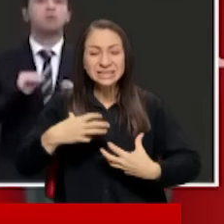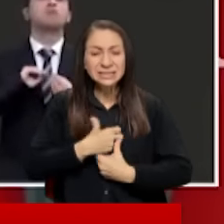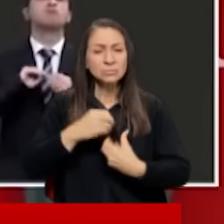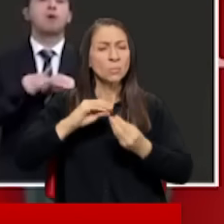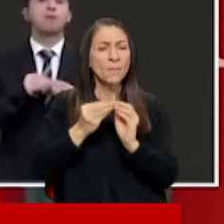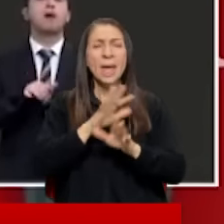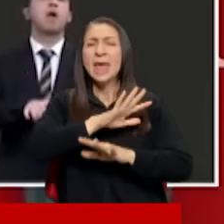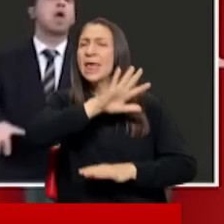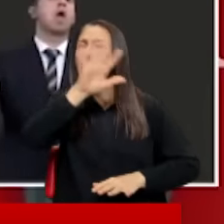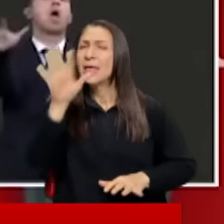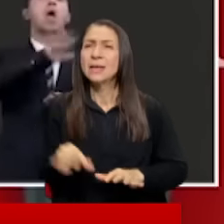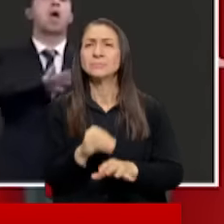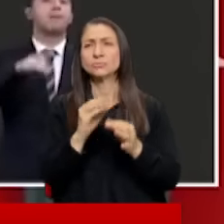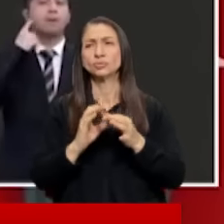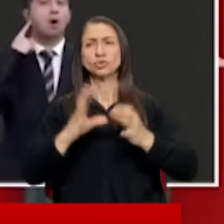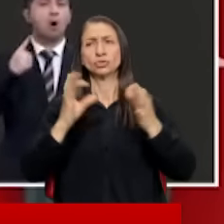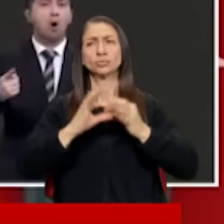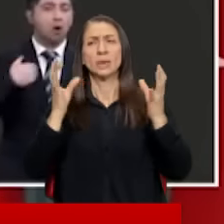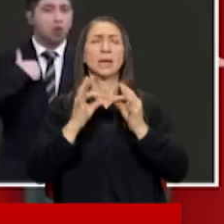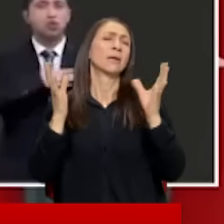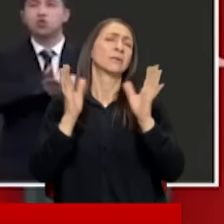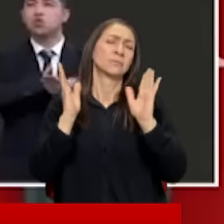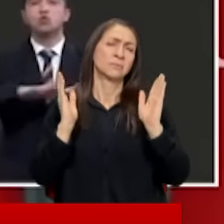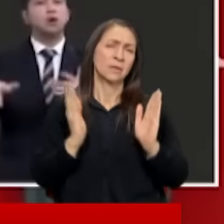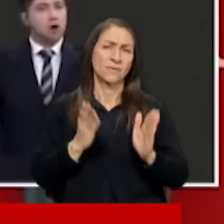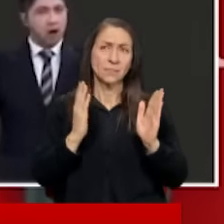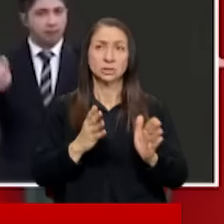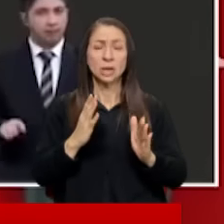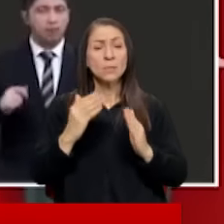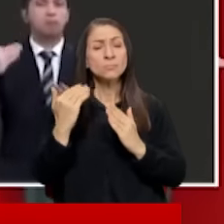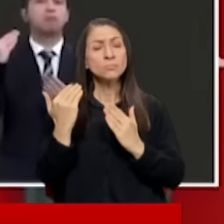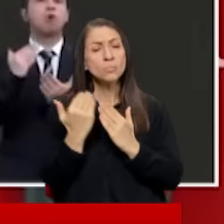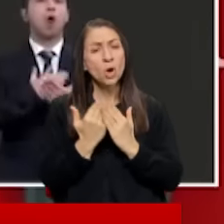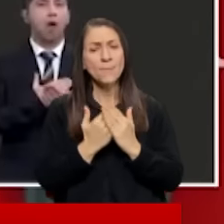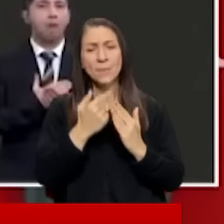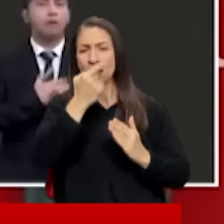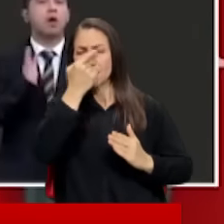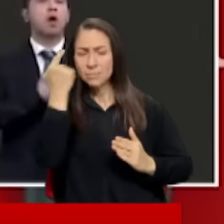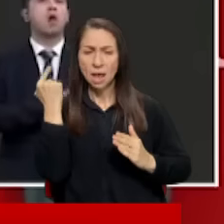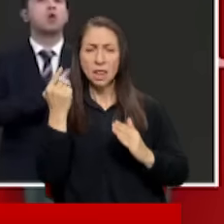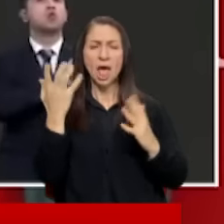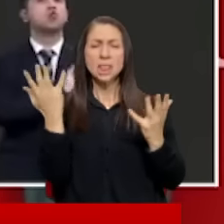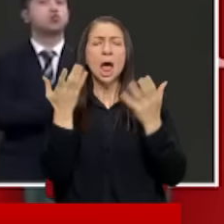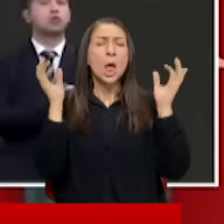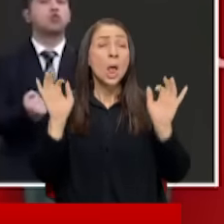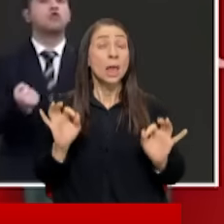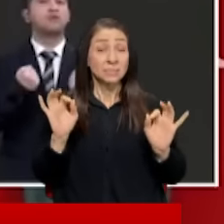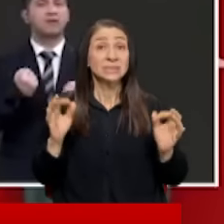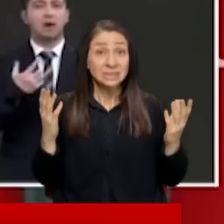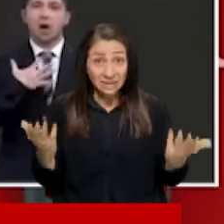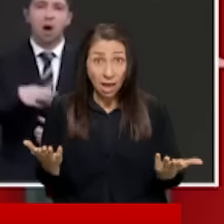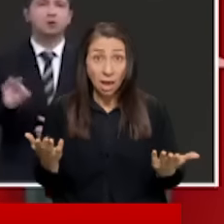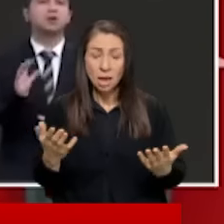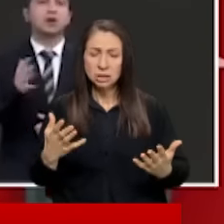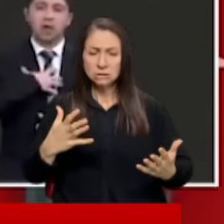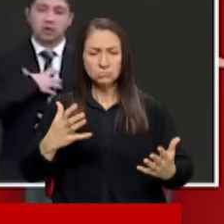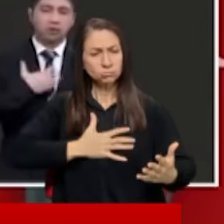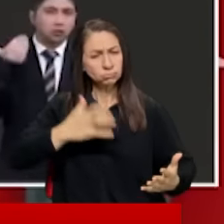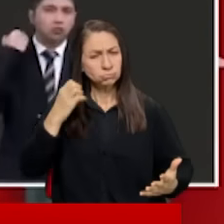sıkıntılarının hepsinin üstesinden gelecek programa, imkana, en önemlisi de